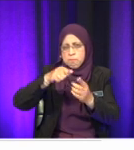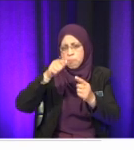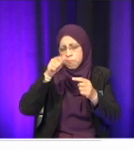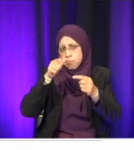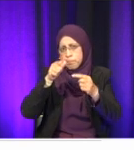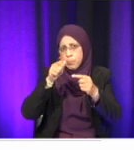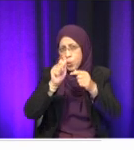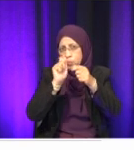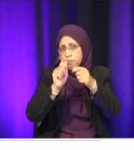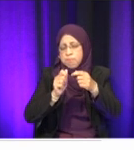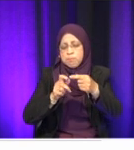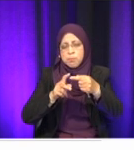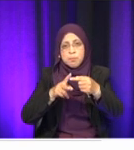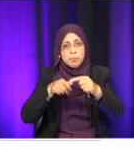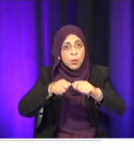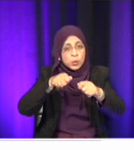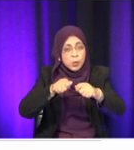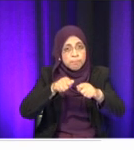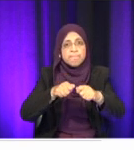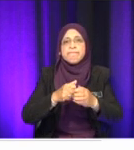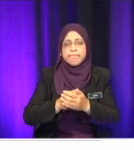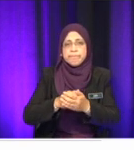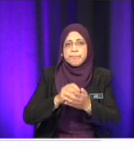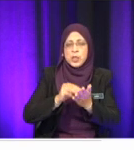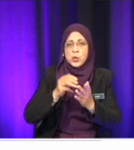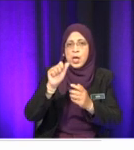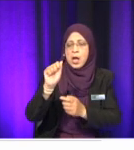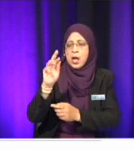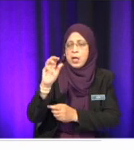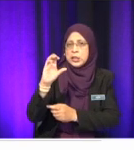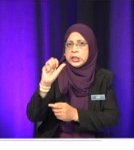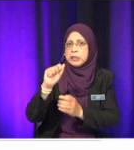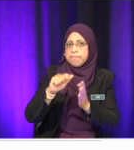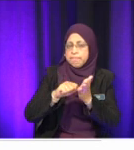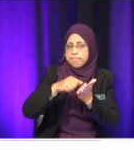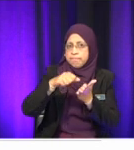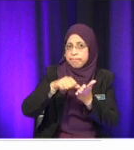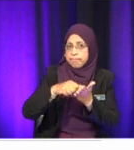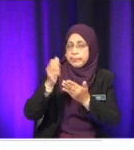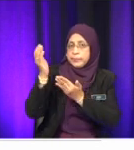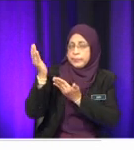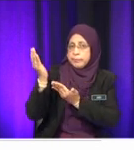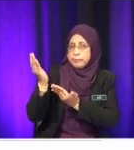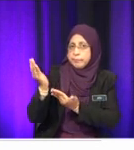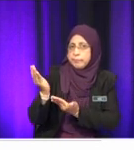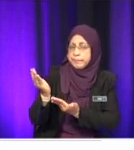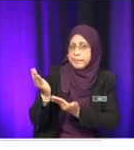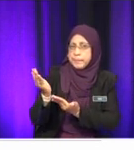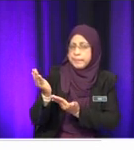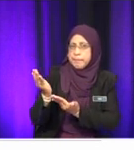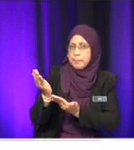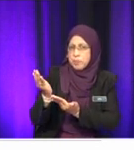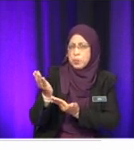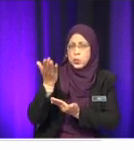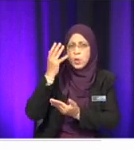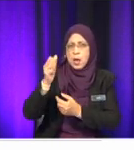sebagainya oke oke Ini adalah aliran seni Arca Oke abad